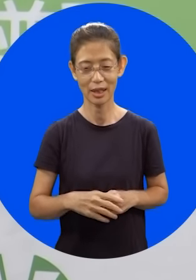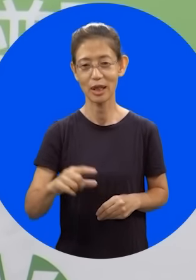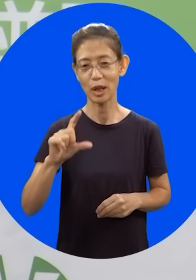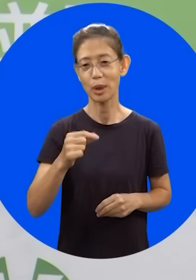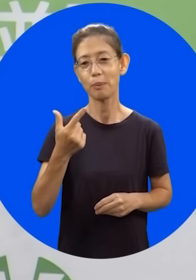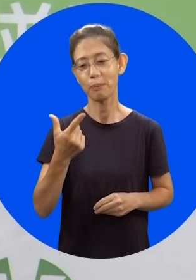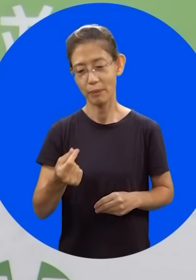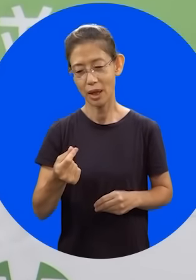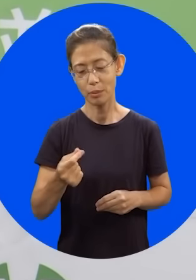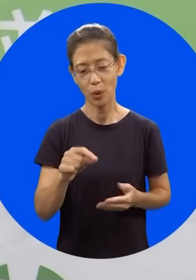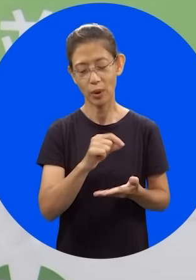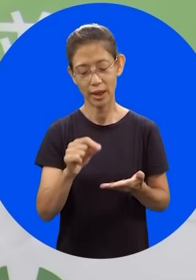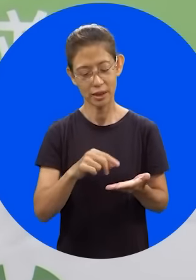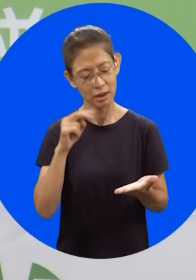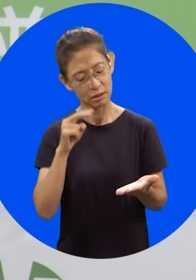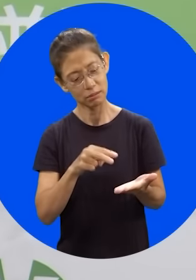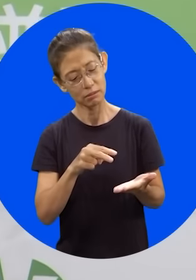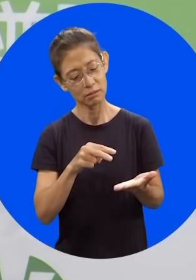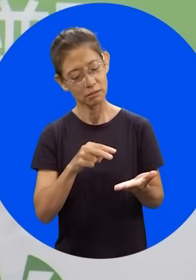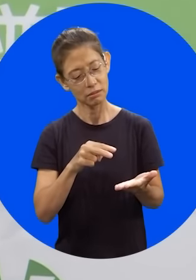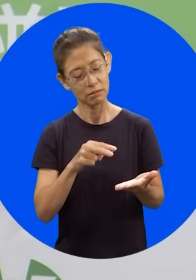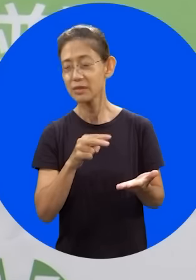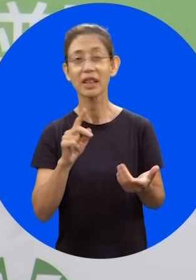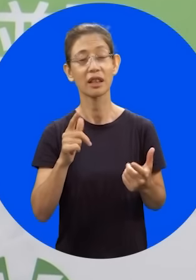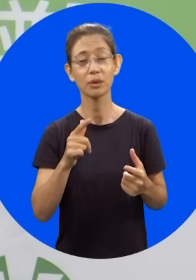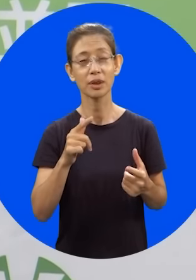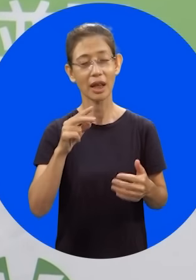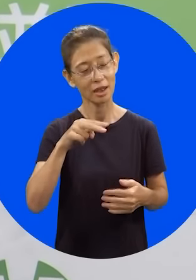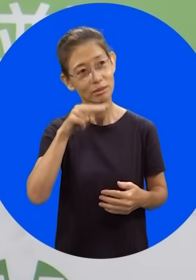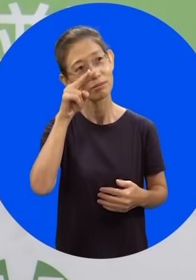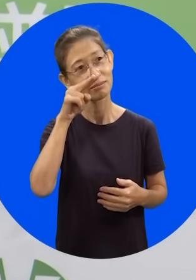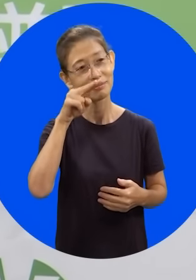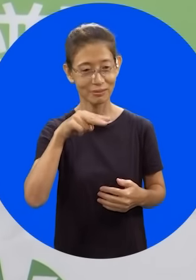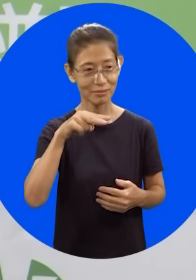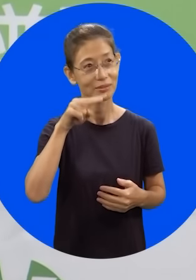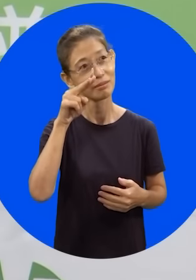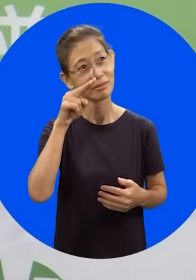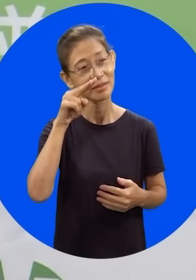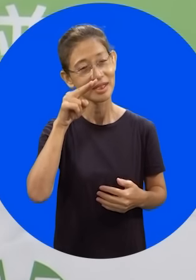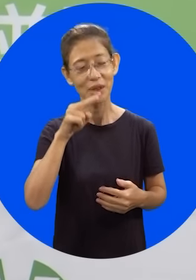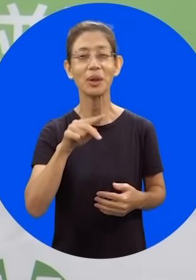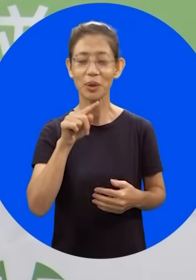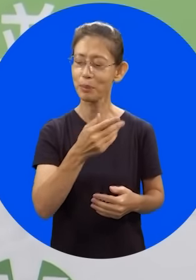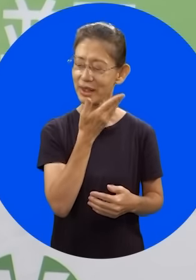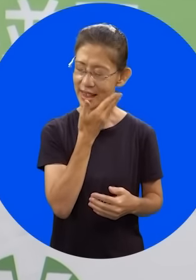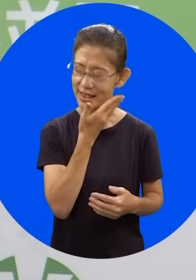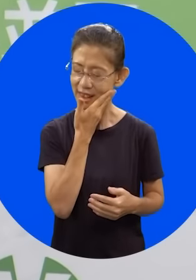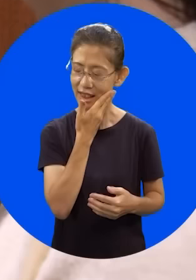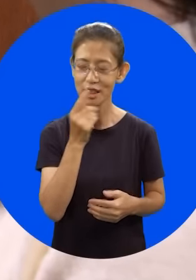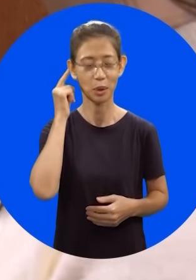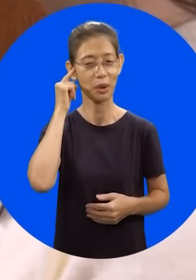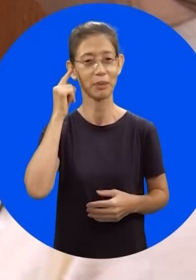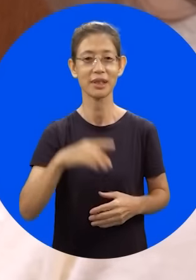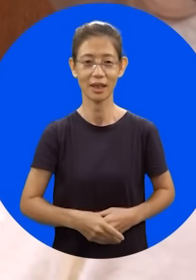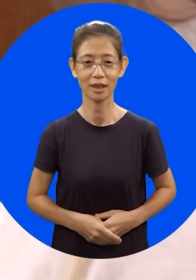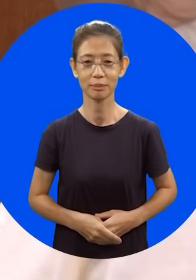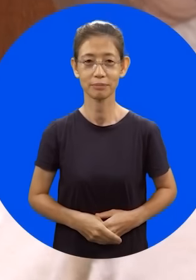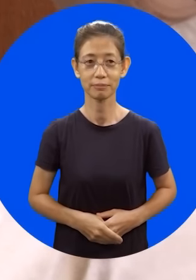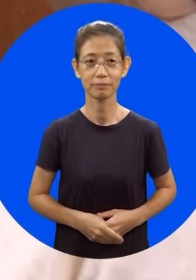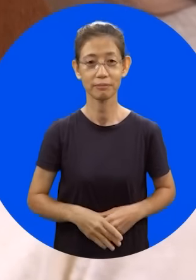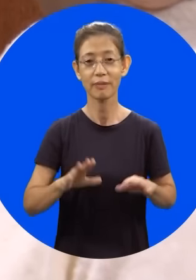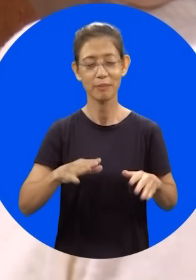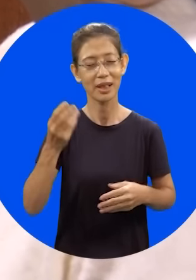けど、ずっとメモを見るんじゃなくて時々は相手の目を見たりするのも大事なんだなって思います。 今